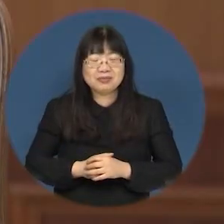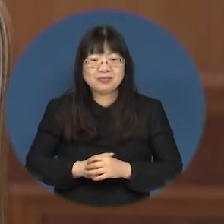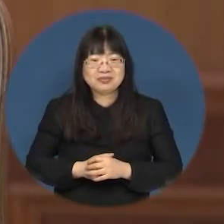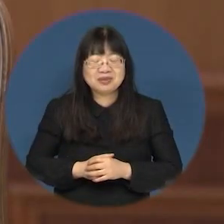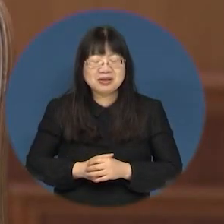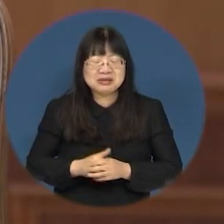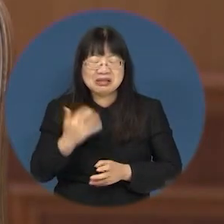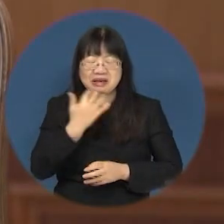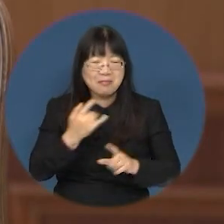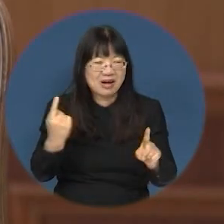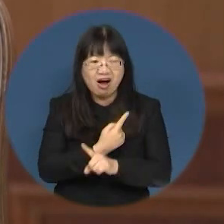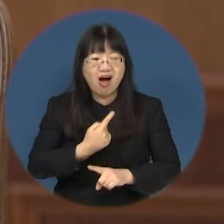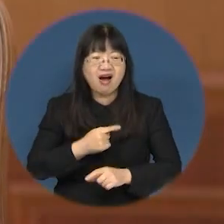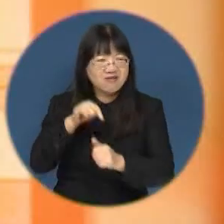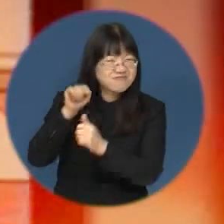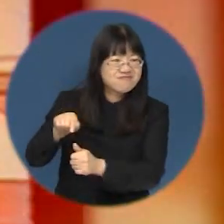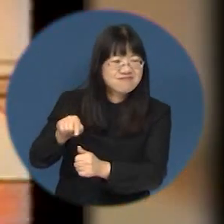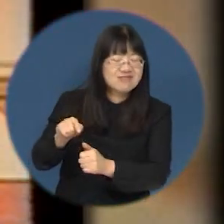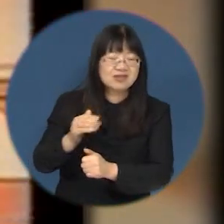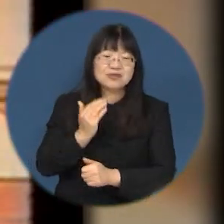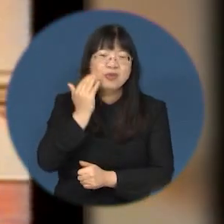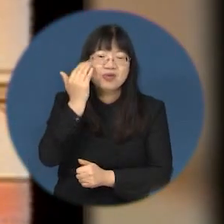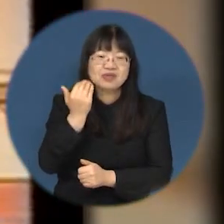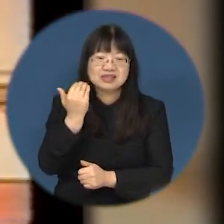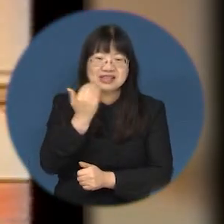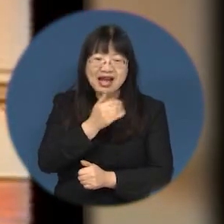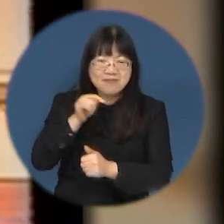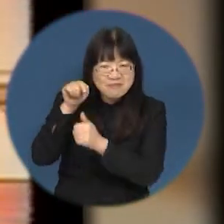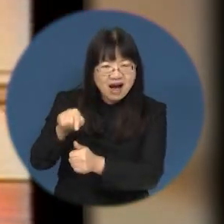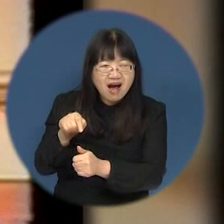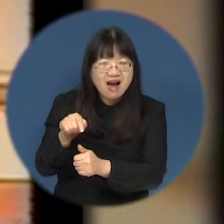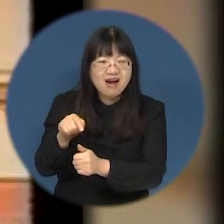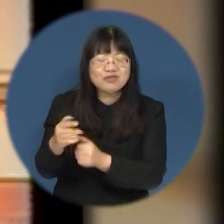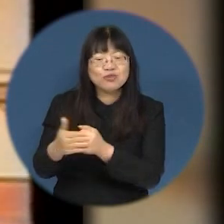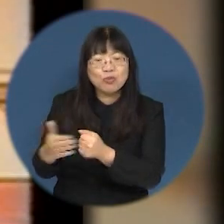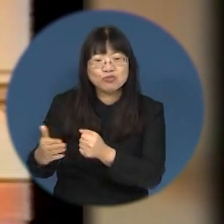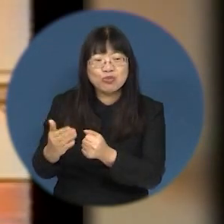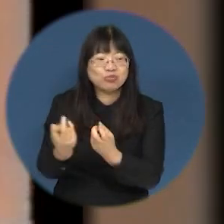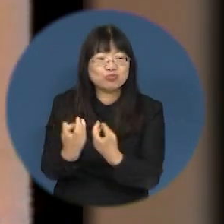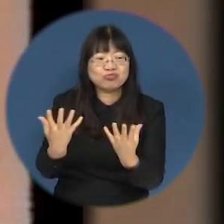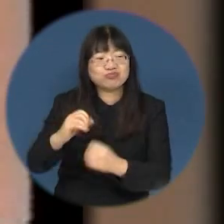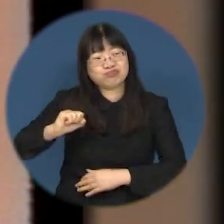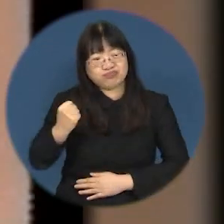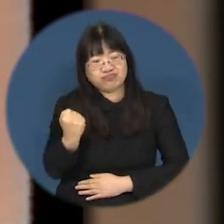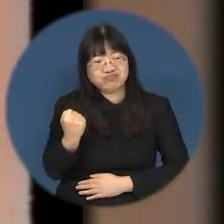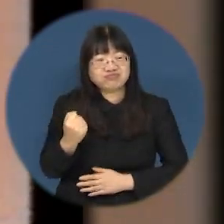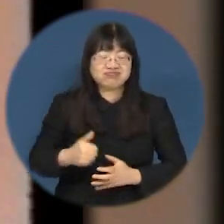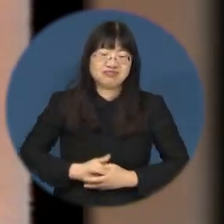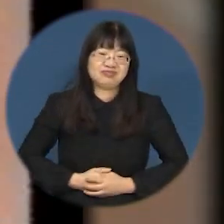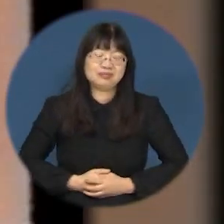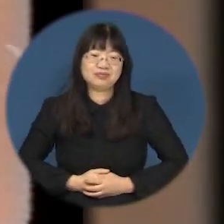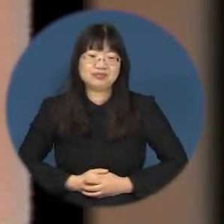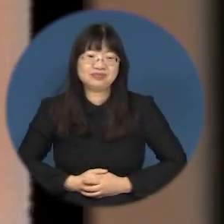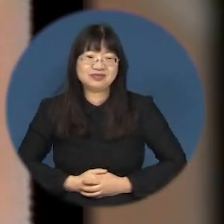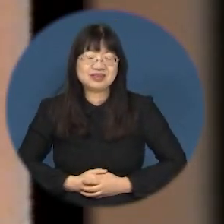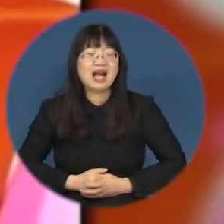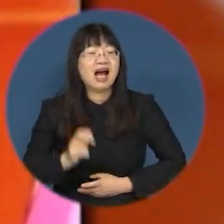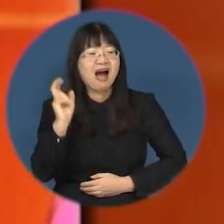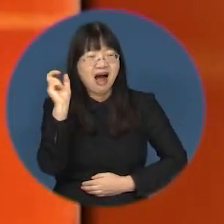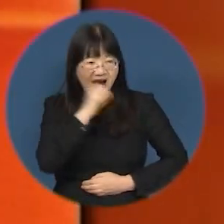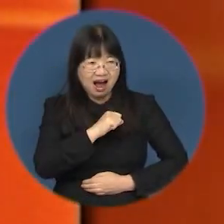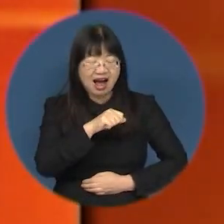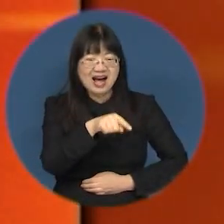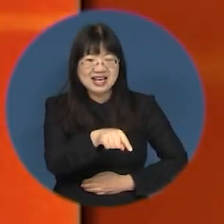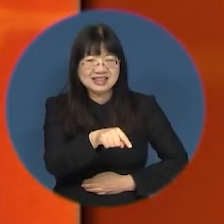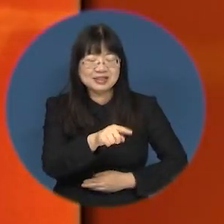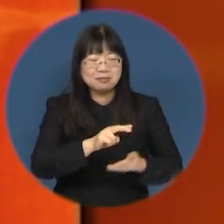이제 초록색으로 해라 이렇게 일방적으로 이제 통보를 한 거예요. 그래서 이제 초록으로 했는데 그건 그러니까 그 편집장님의